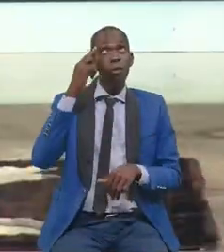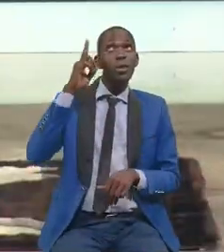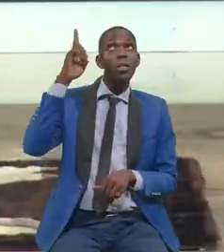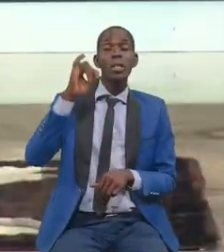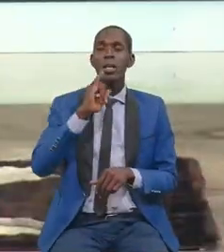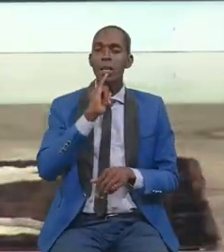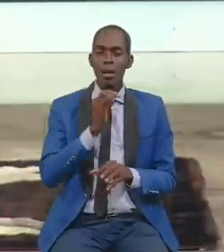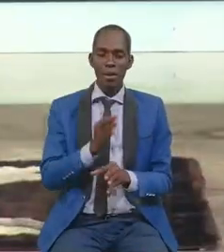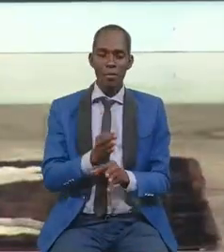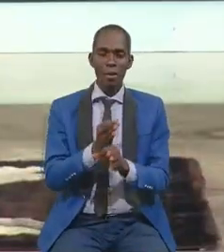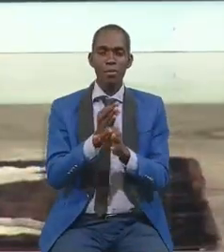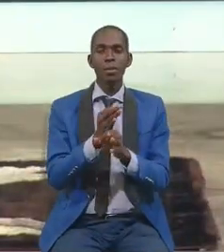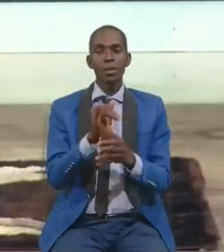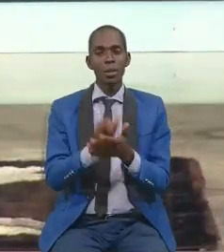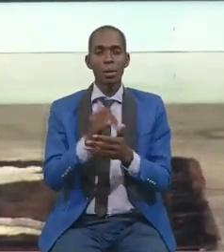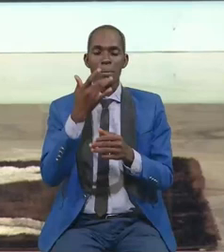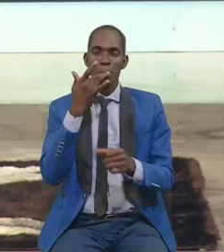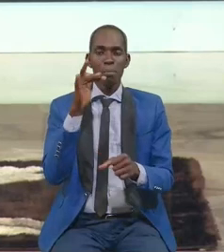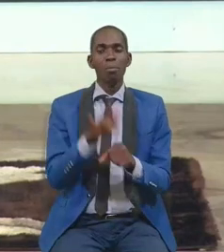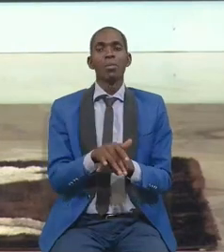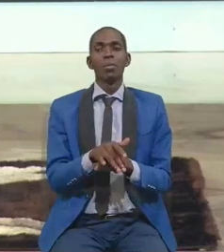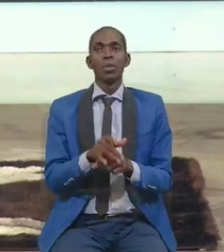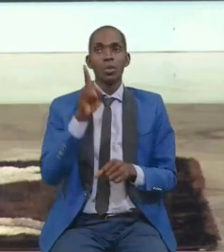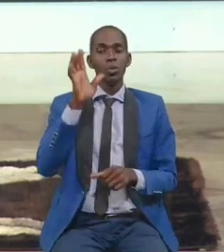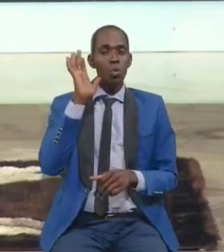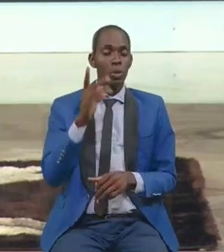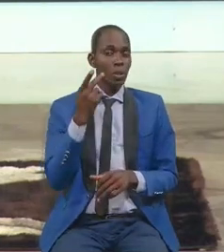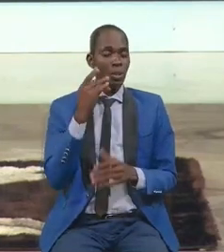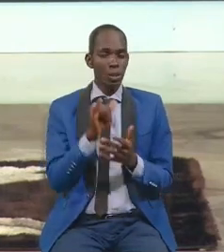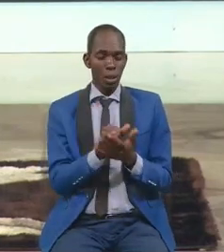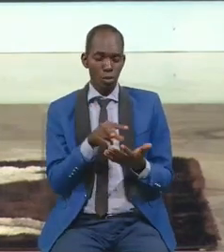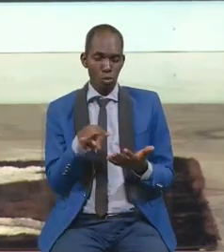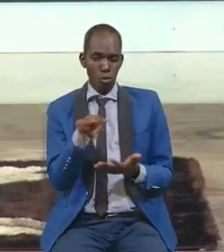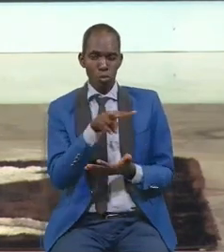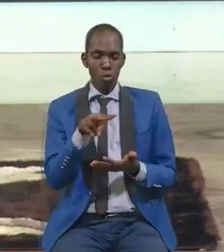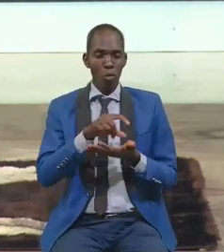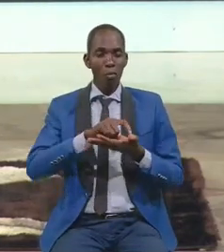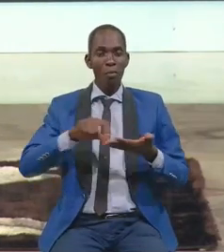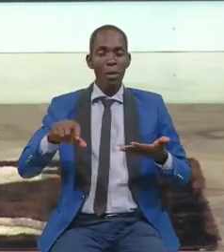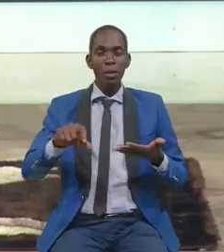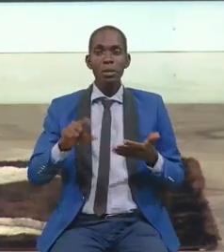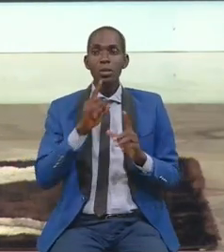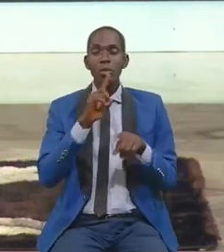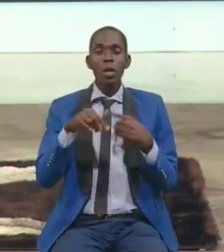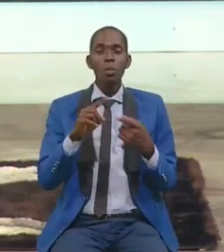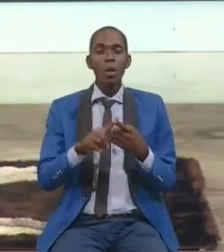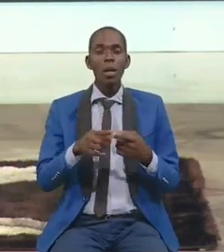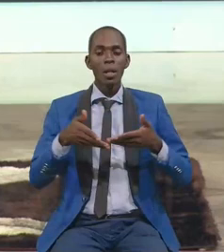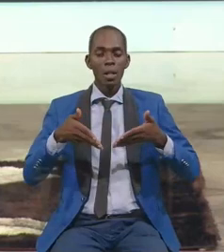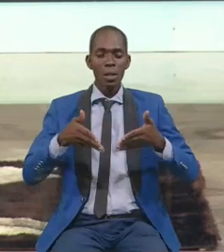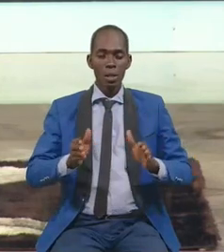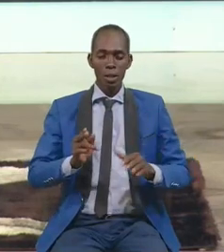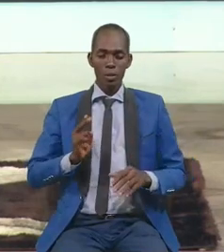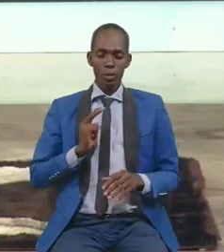est fidèle. Vous allez voir ces deux versets qui commencent avec un impératif. Faisons quelque chose.